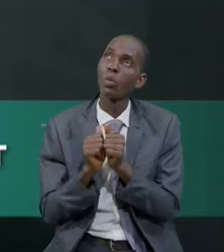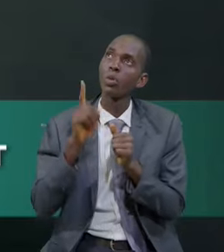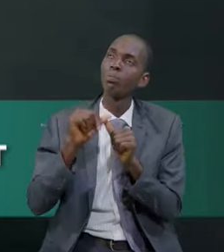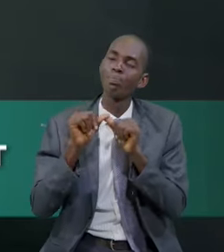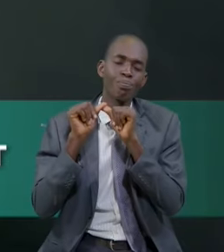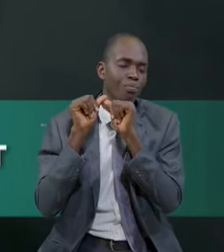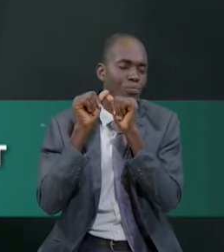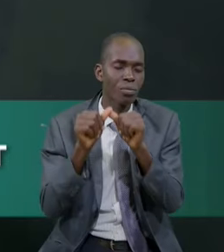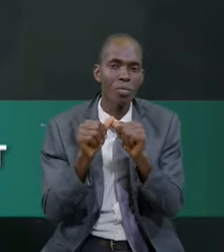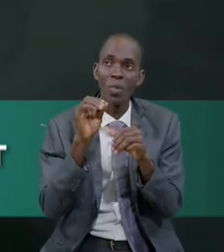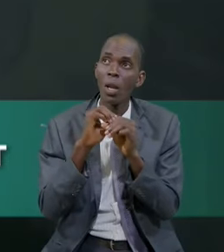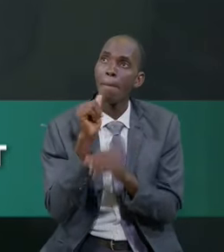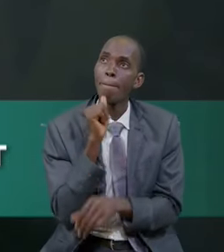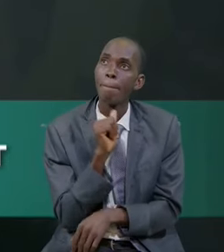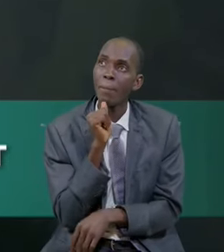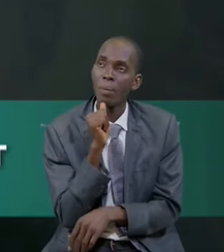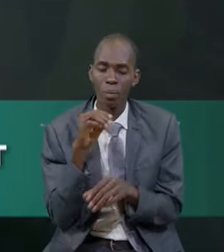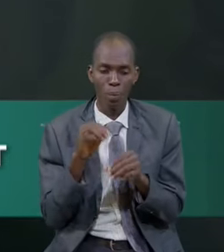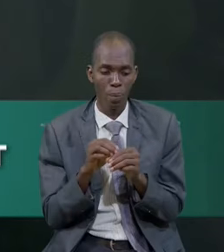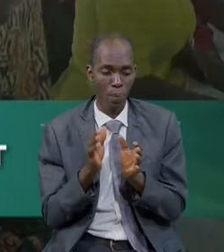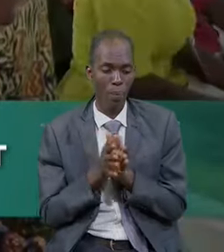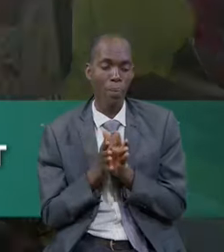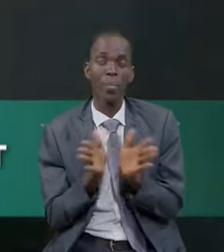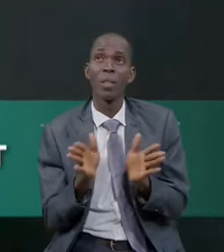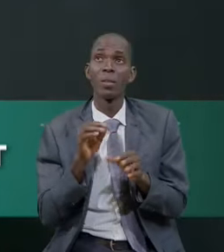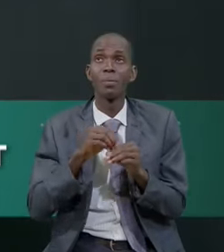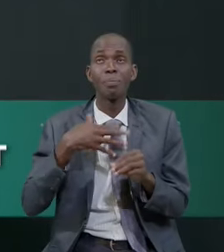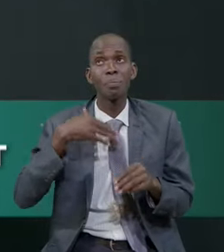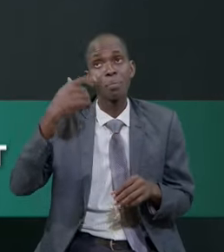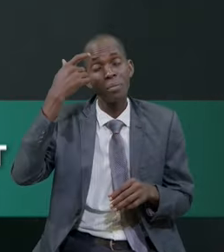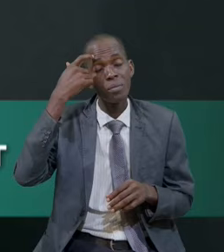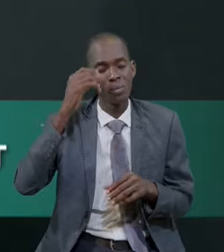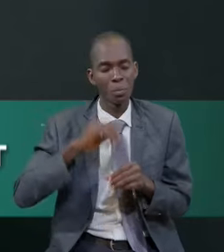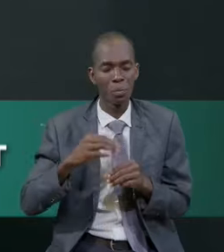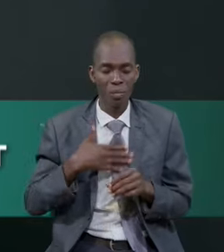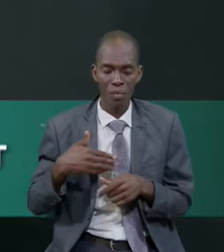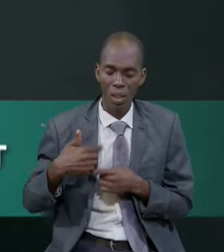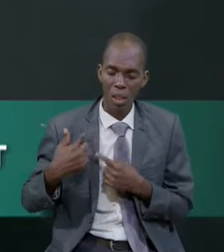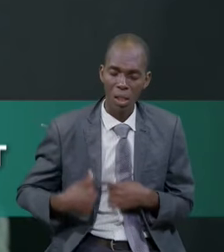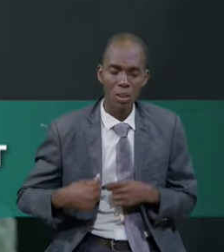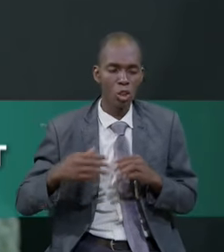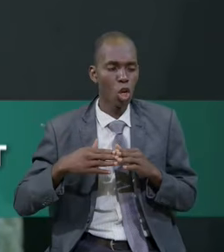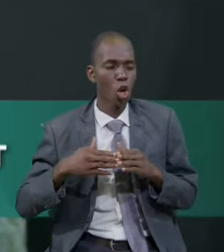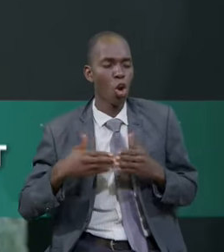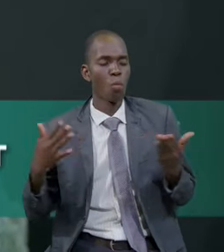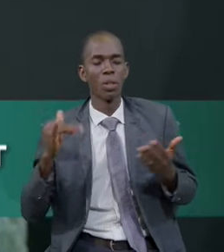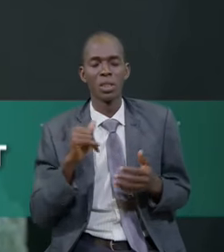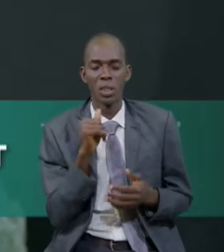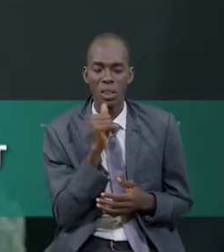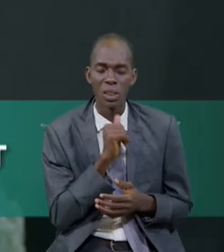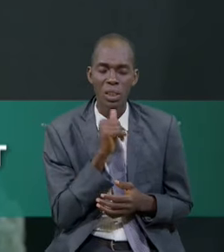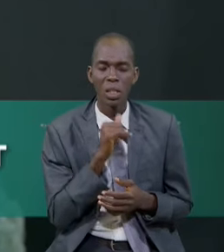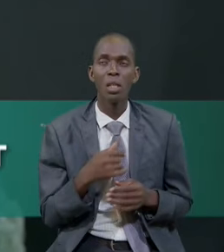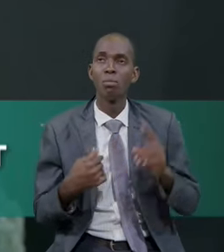public, dans mon cœur, dans ma pensée, publiquement, secrètement. Je veux